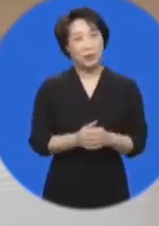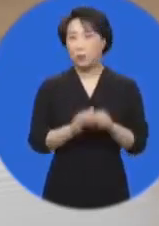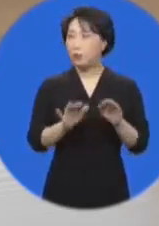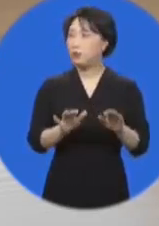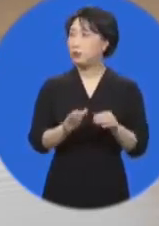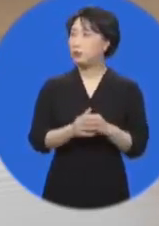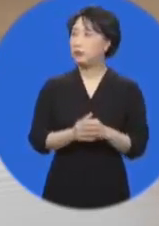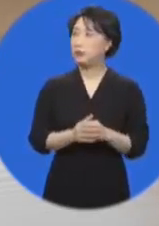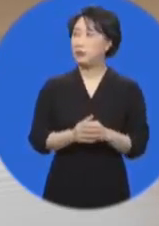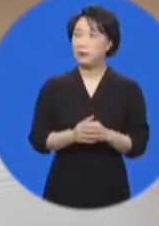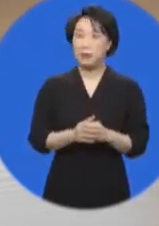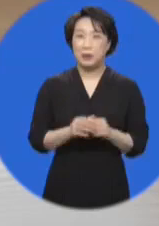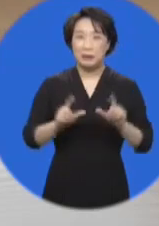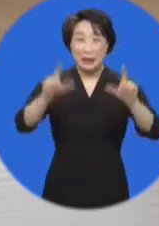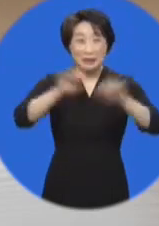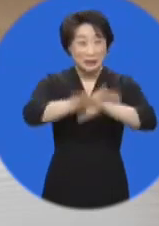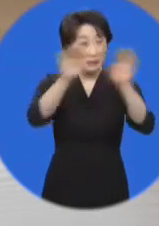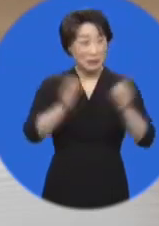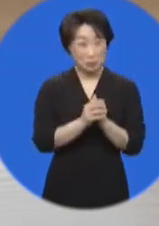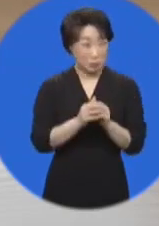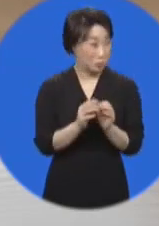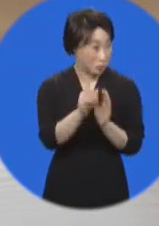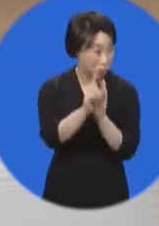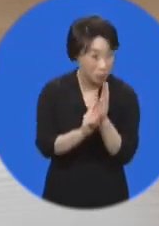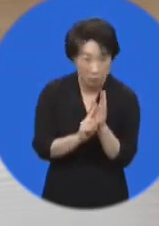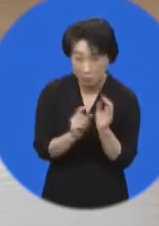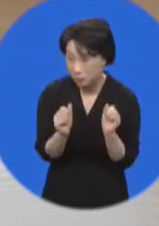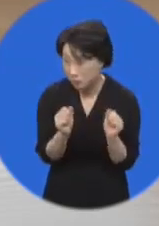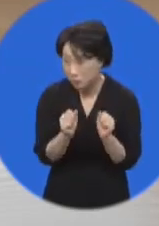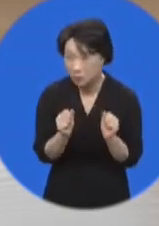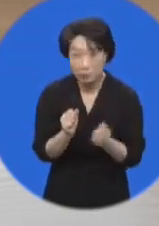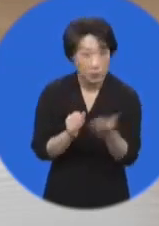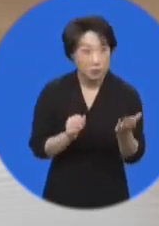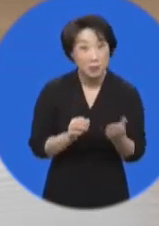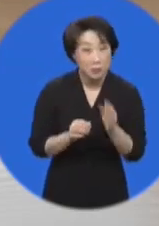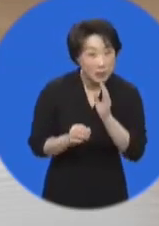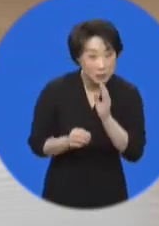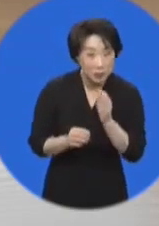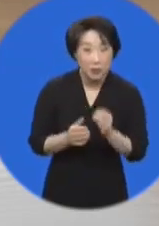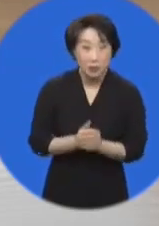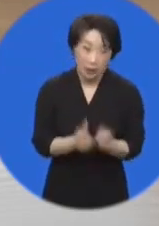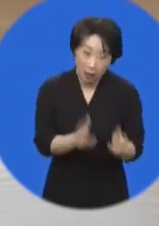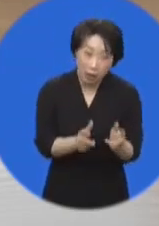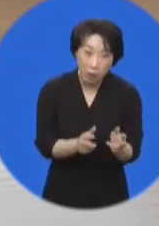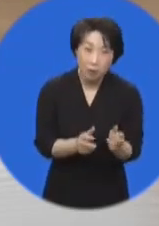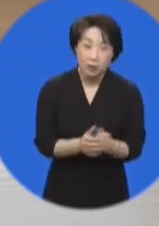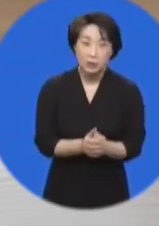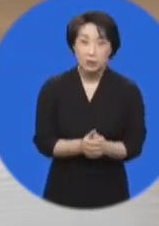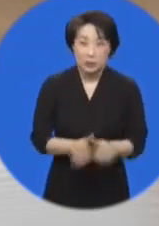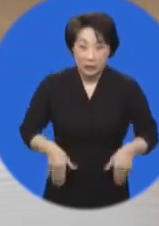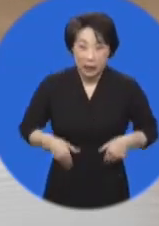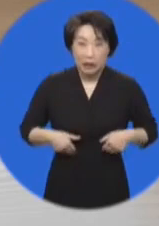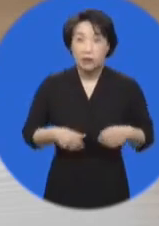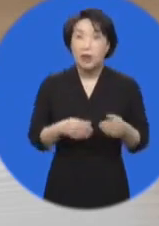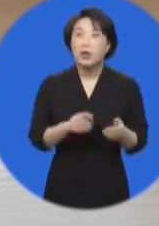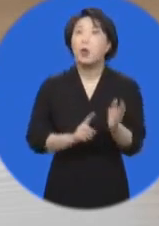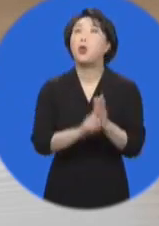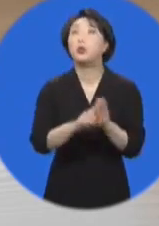오늘은 정말로 이 날씨가 중심 추운데 온도는 어느 정도 유지해가면서 온풍기를 돌릴